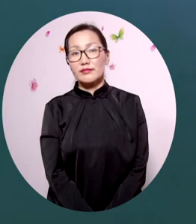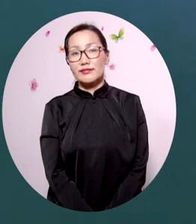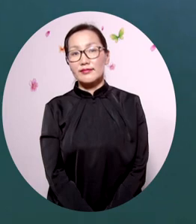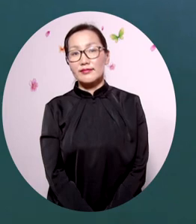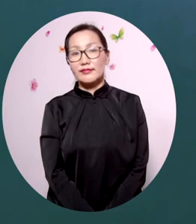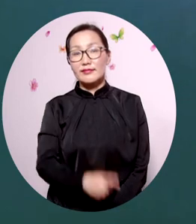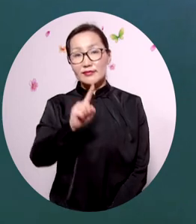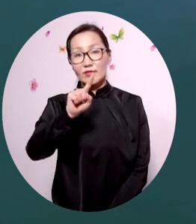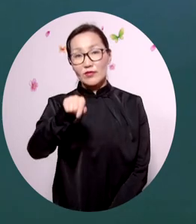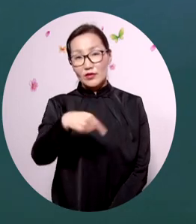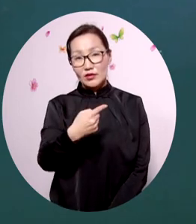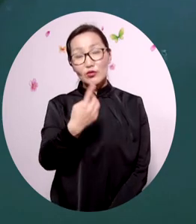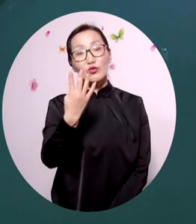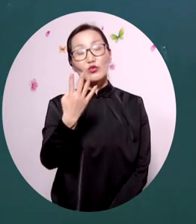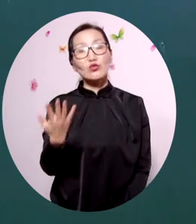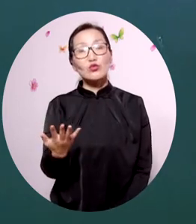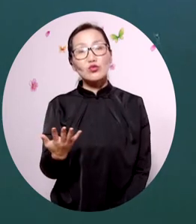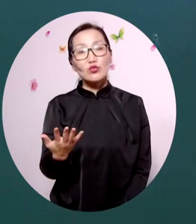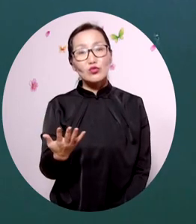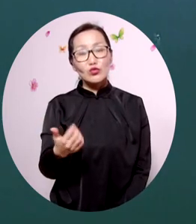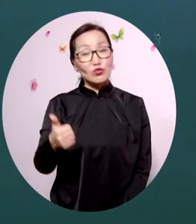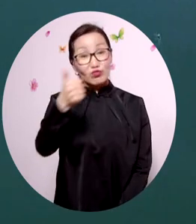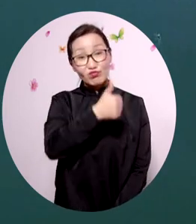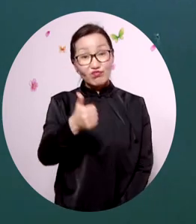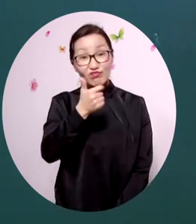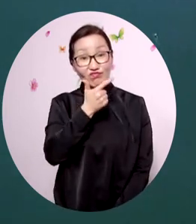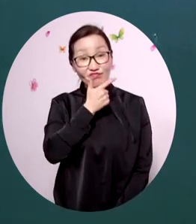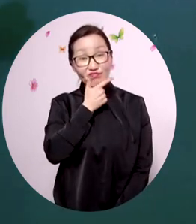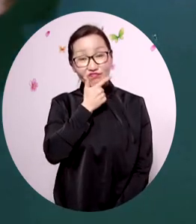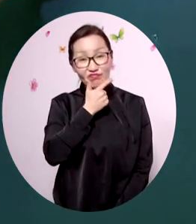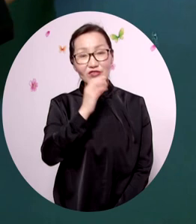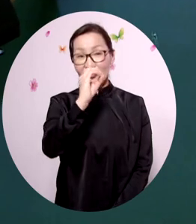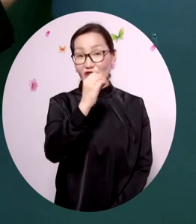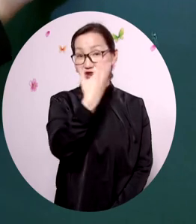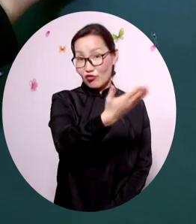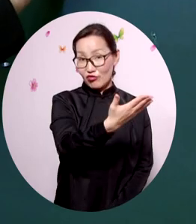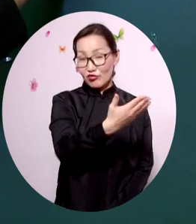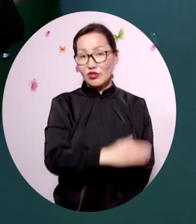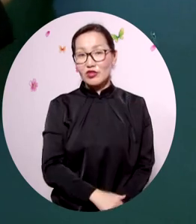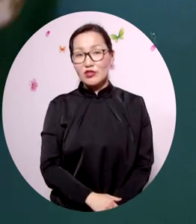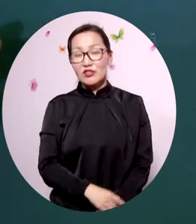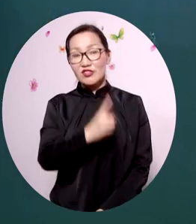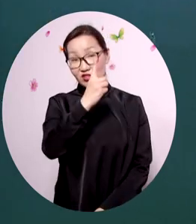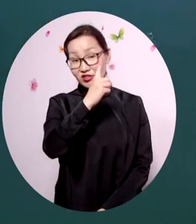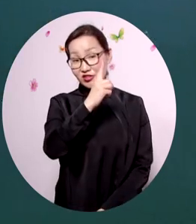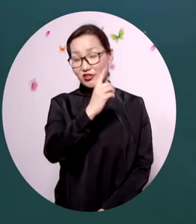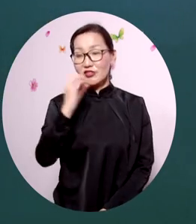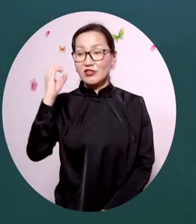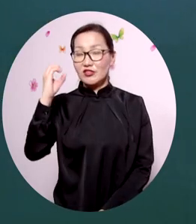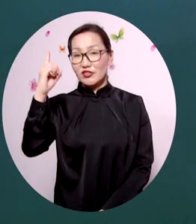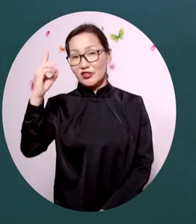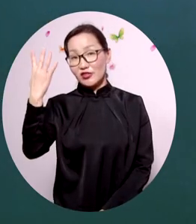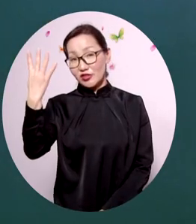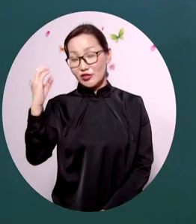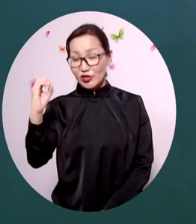За тэгвэл 1 бүхэлд 4 маань бүтнөөр багтахгүй байгаа учраас тэгэр үгүй. Тэг нь 4-ийн